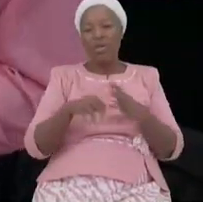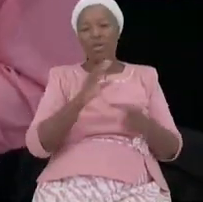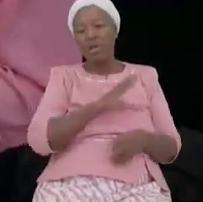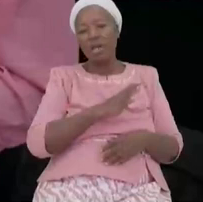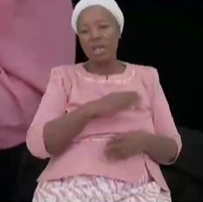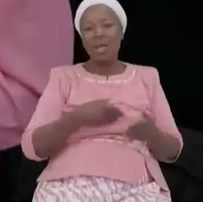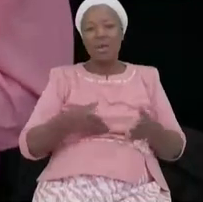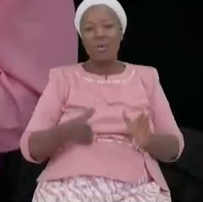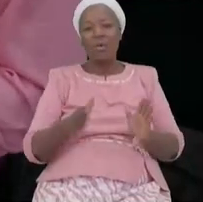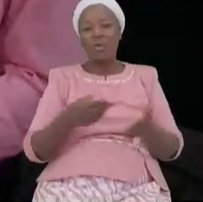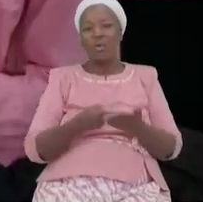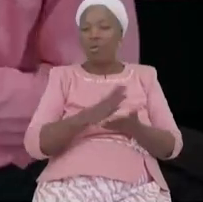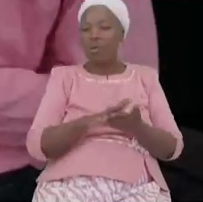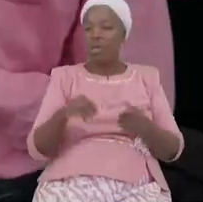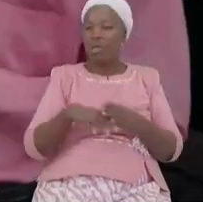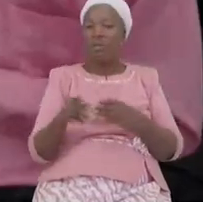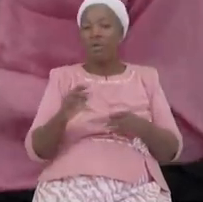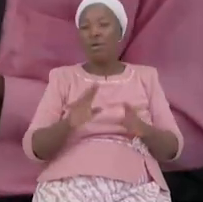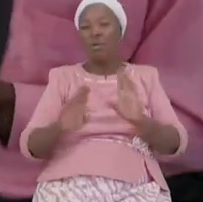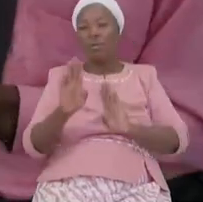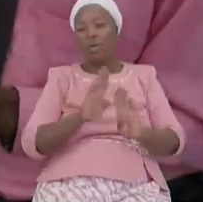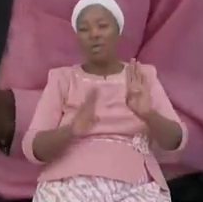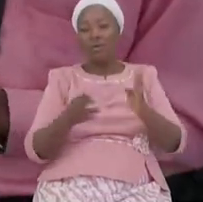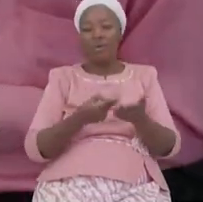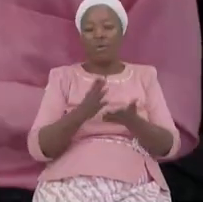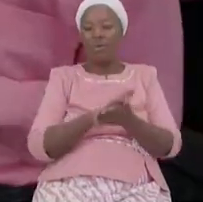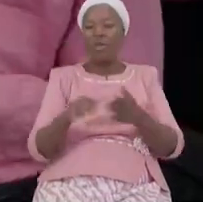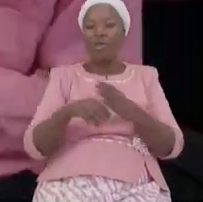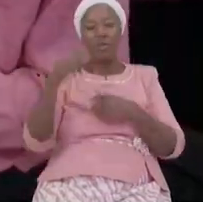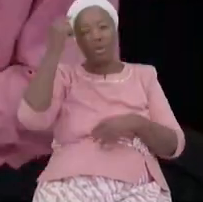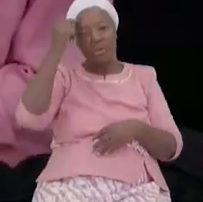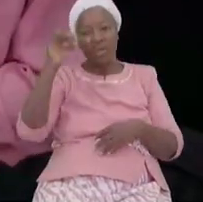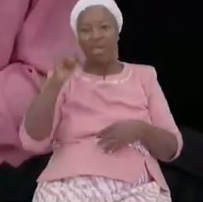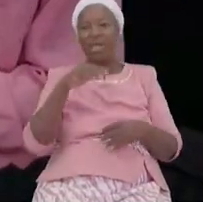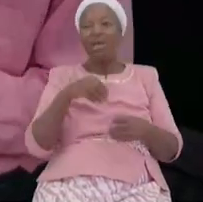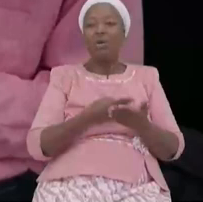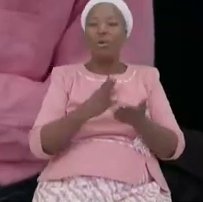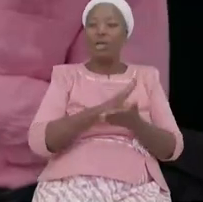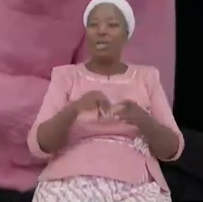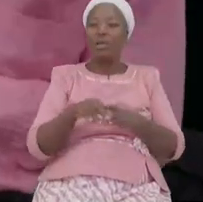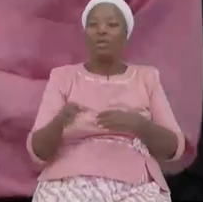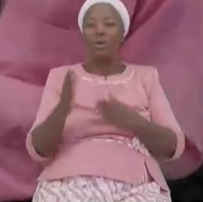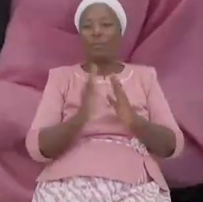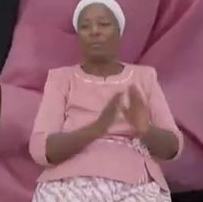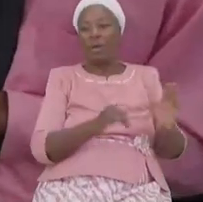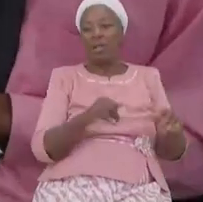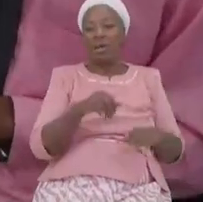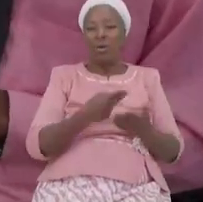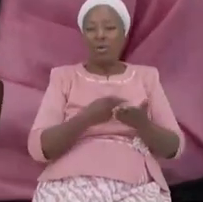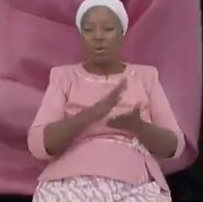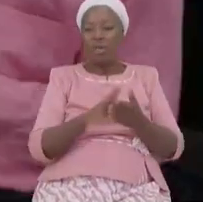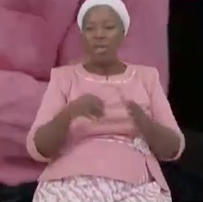dans ton comportement, saint dans tes pensées, saint dans tes plans, saint dans tes